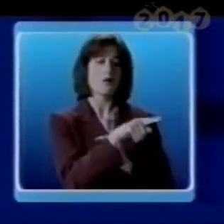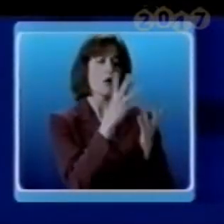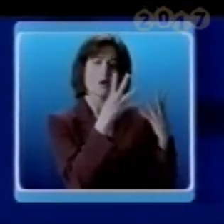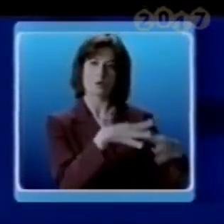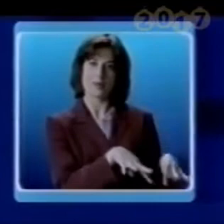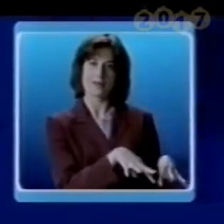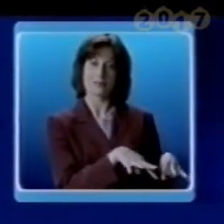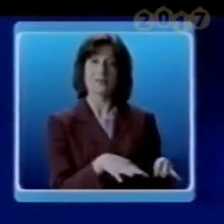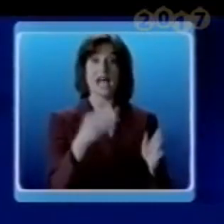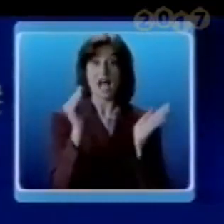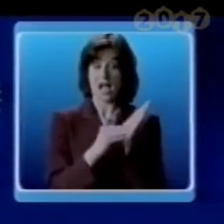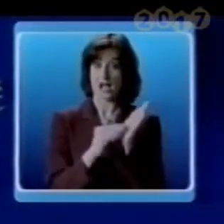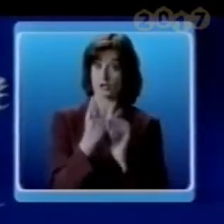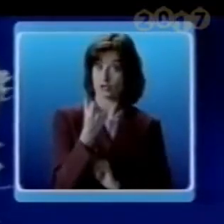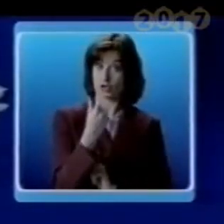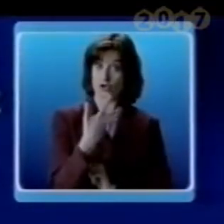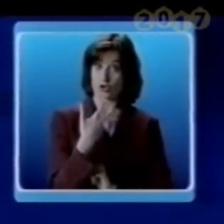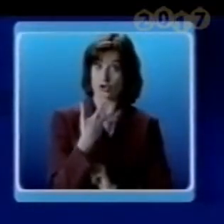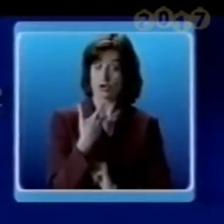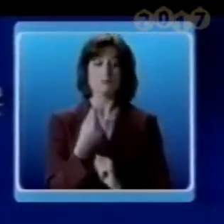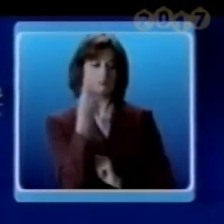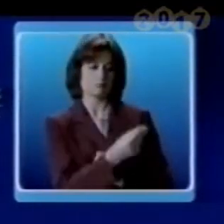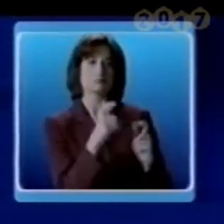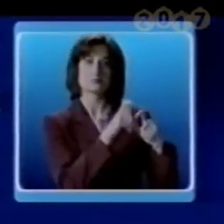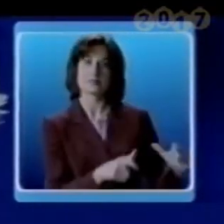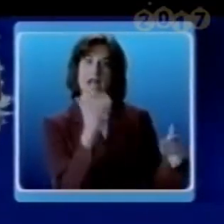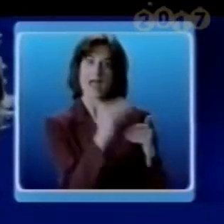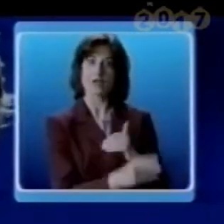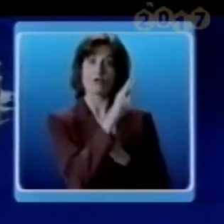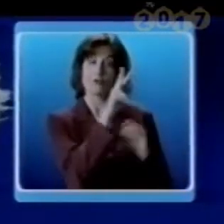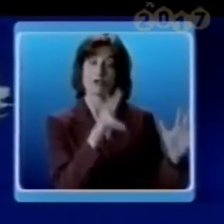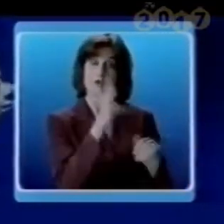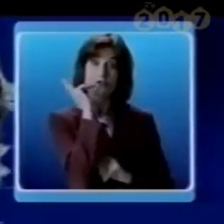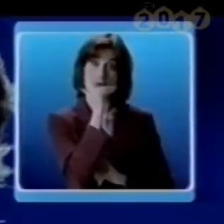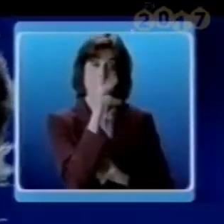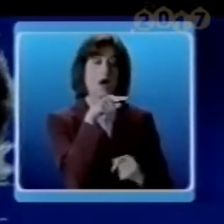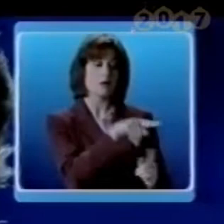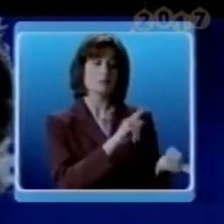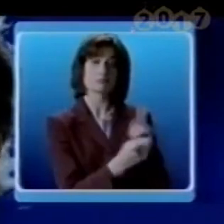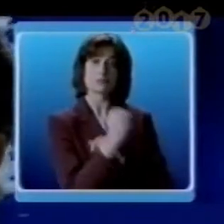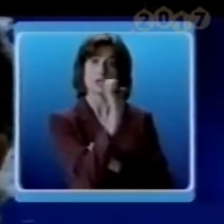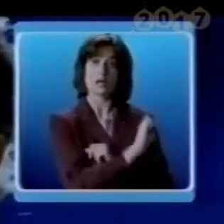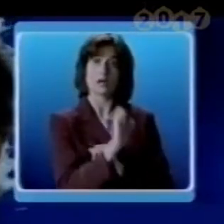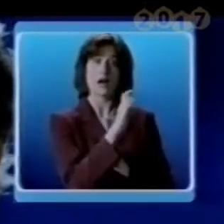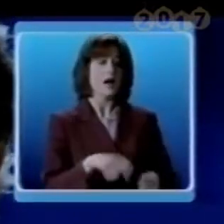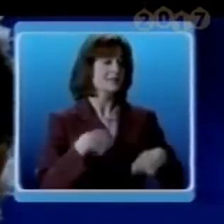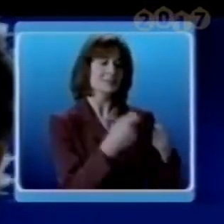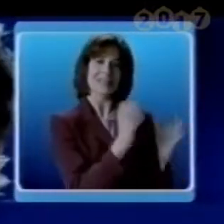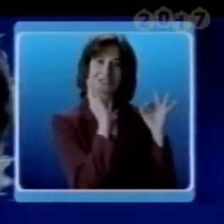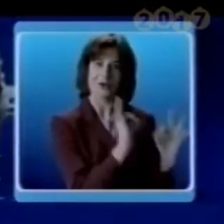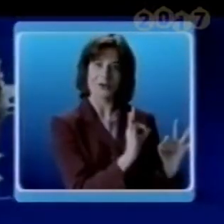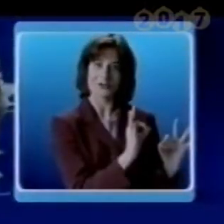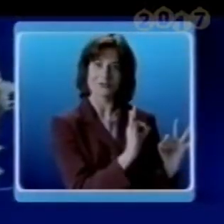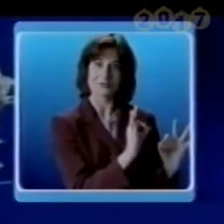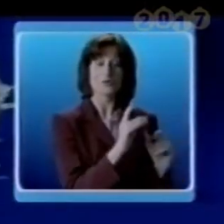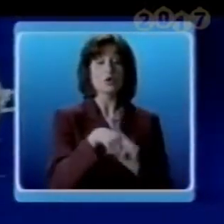banca, automaticamente. I soldi che tenete a casa devono essere portati in banca entro il 28 febbraio, dove saranno cambiati in euro